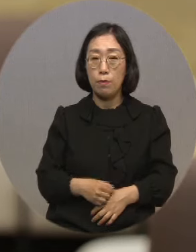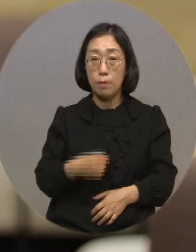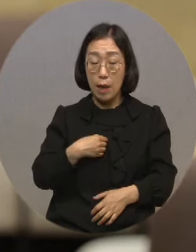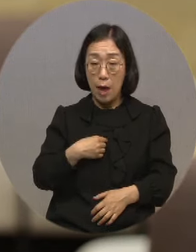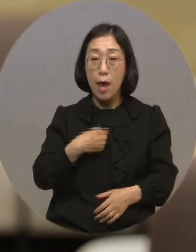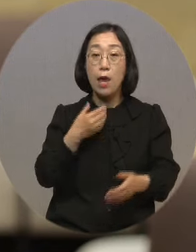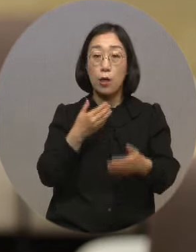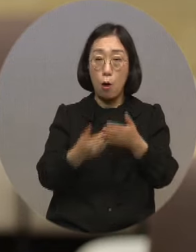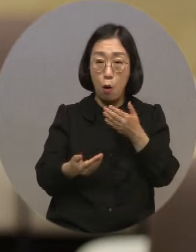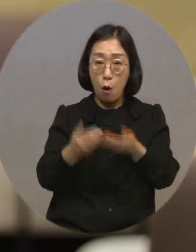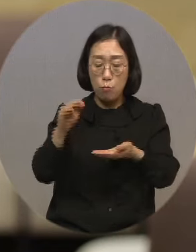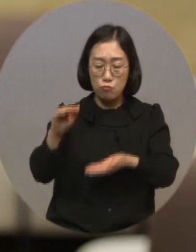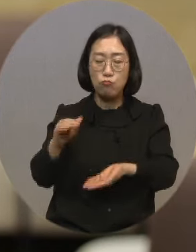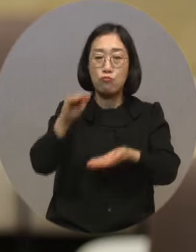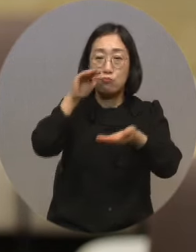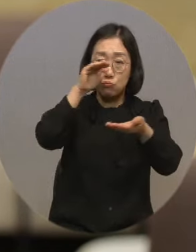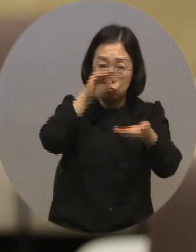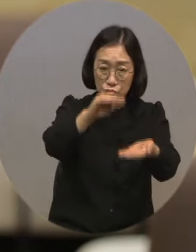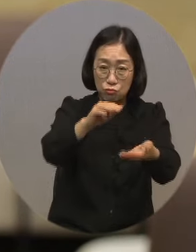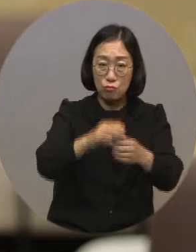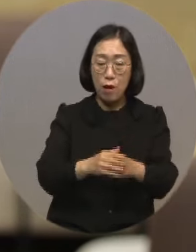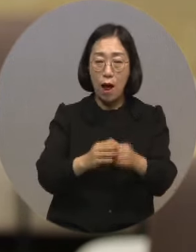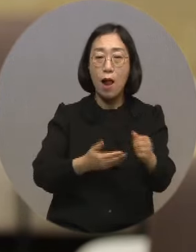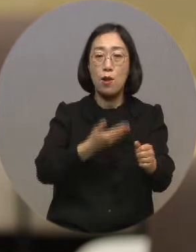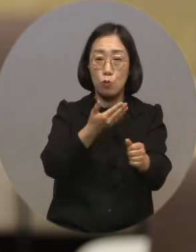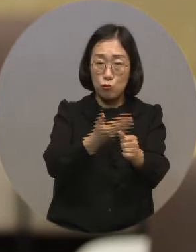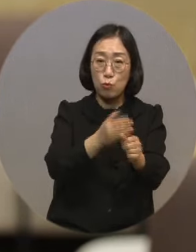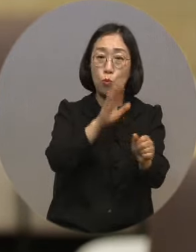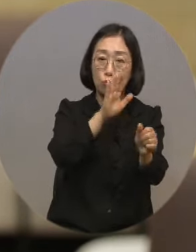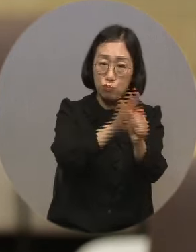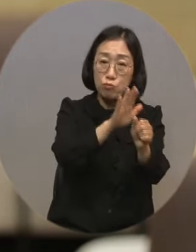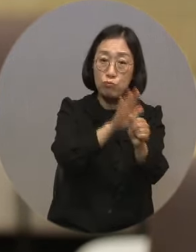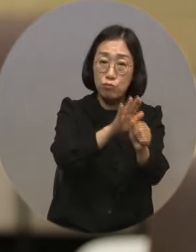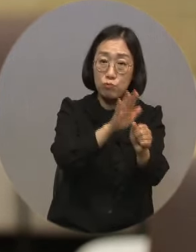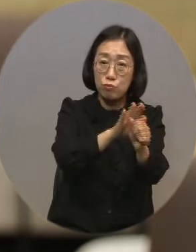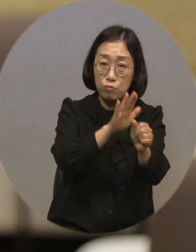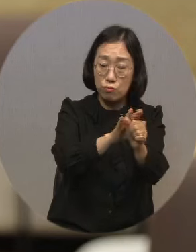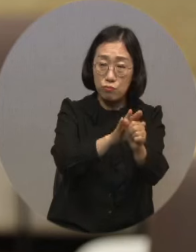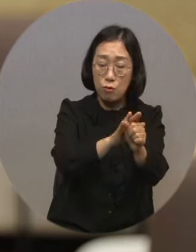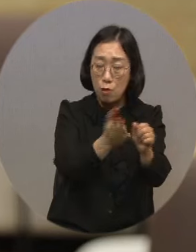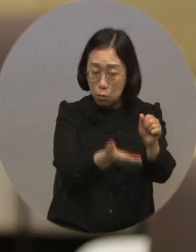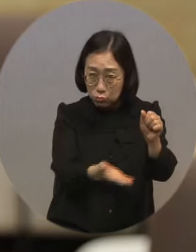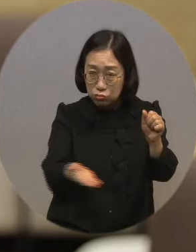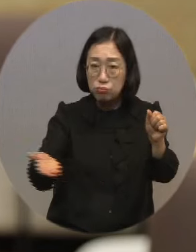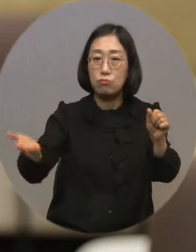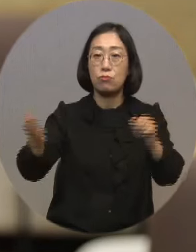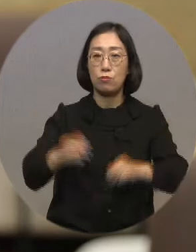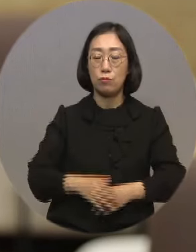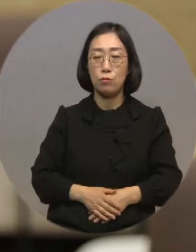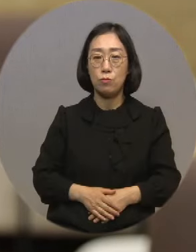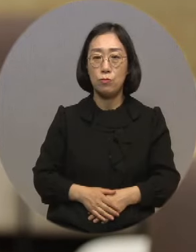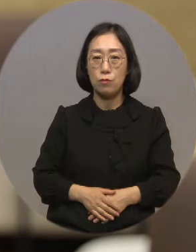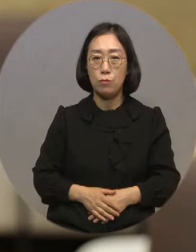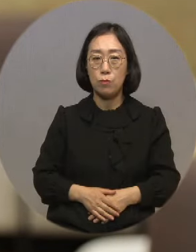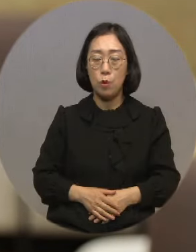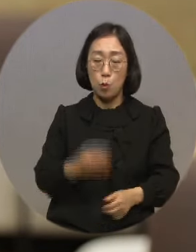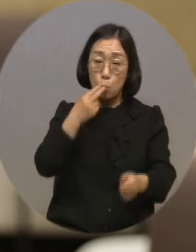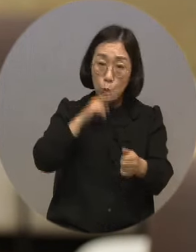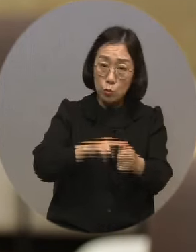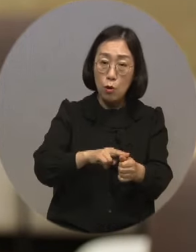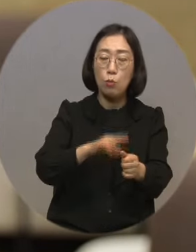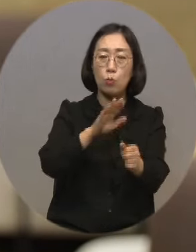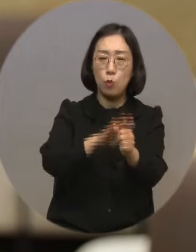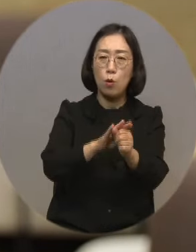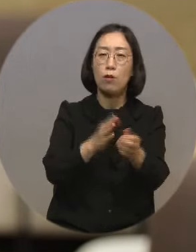나의 경험을 많이 알려주고 좀 길도 좀 터주면서 좀 도전을 하도록